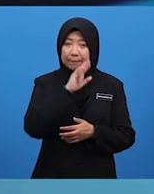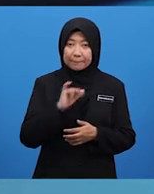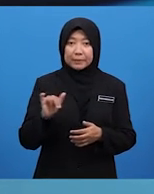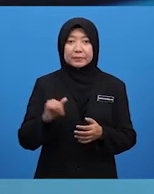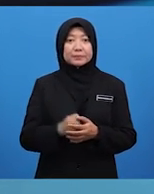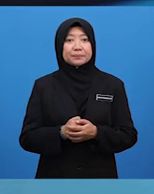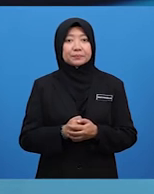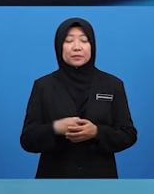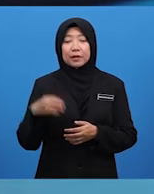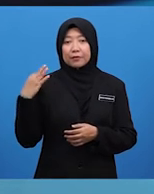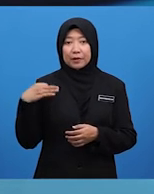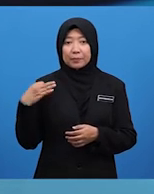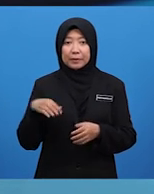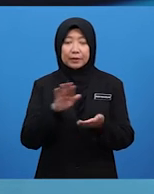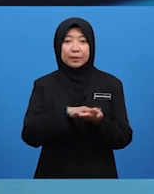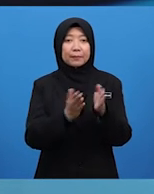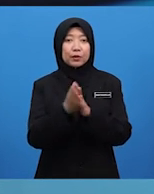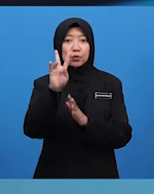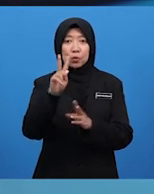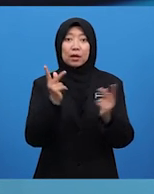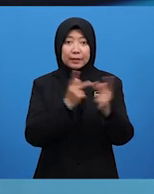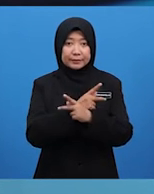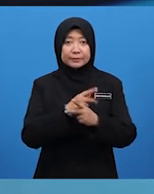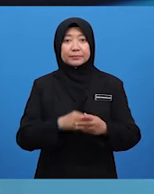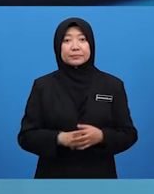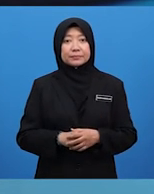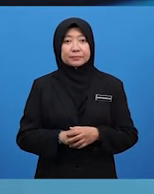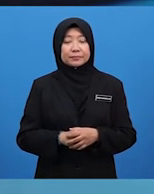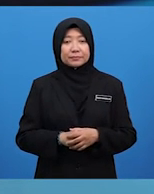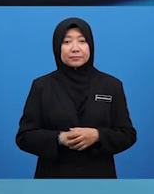kelepek, fabrik dilipat dua kali.